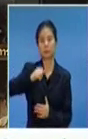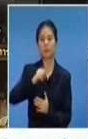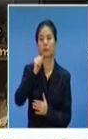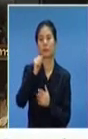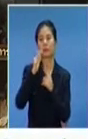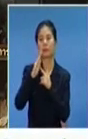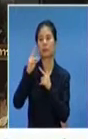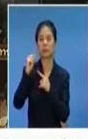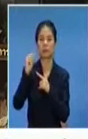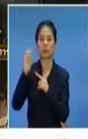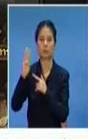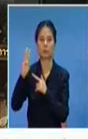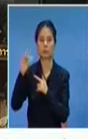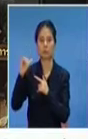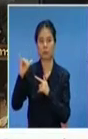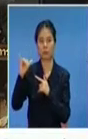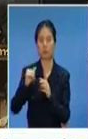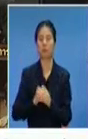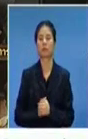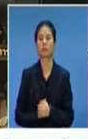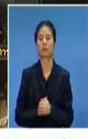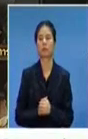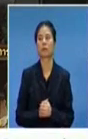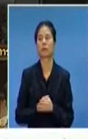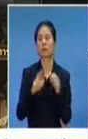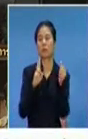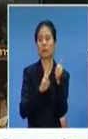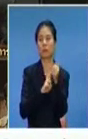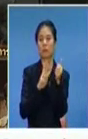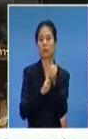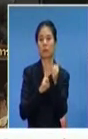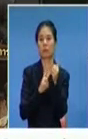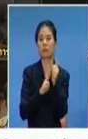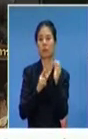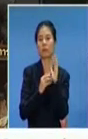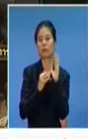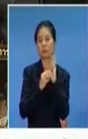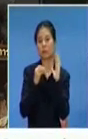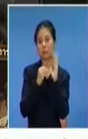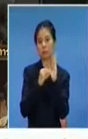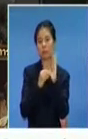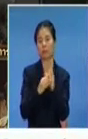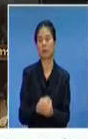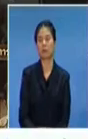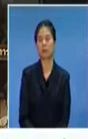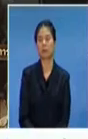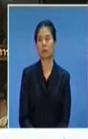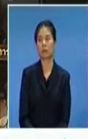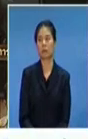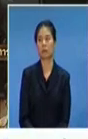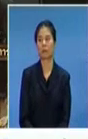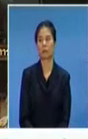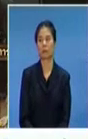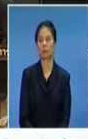ผู้บัญชาการตำรวจภูธรภาคหนึ่งเป็นท่านรองผู้ว่าราชการกรุงเทพมหานครเรียนเชิญค่ะ